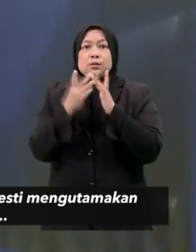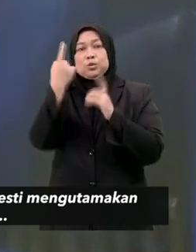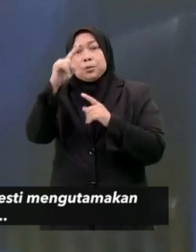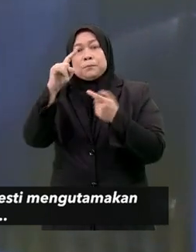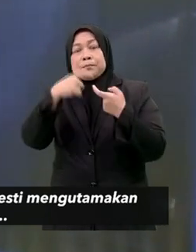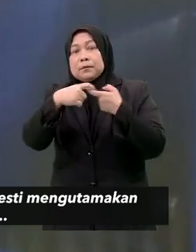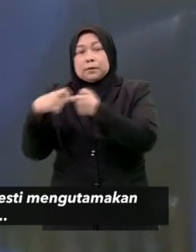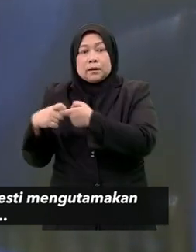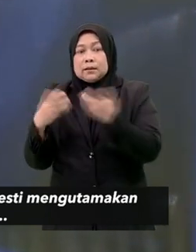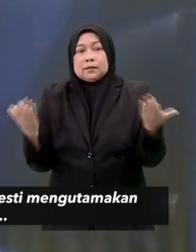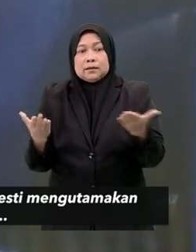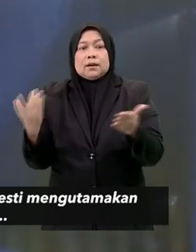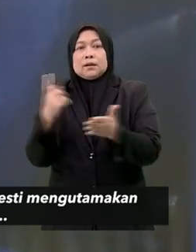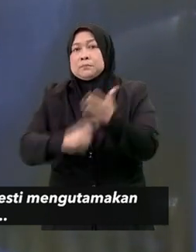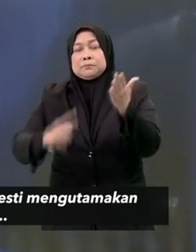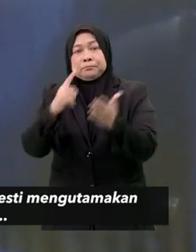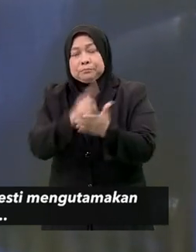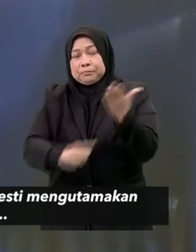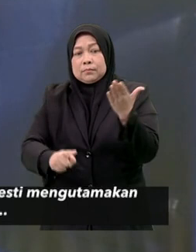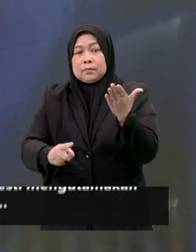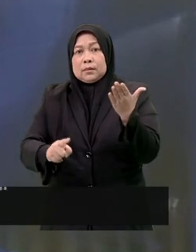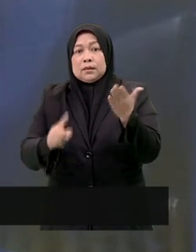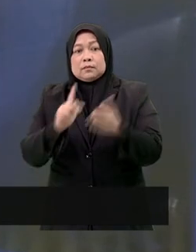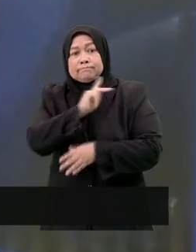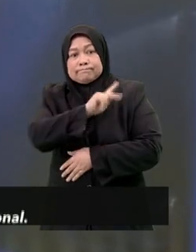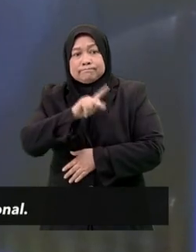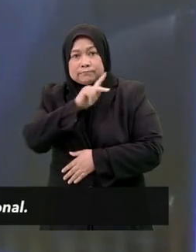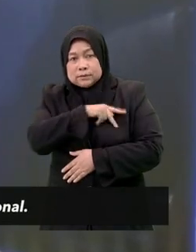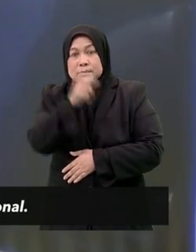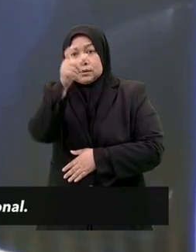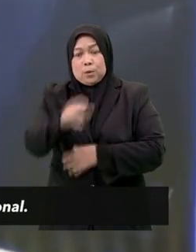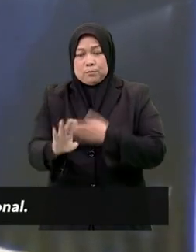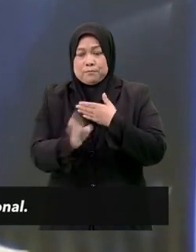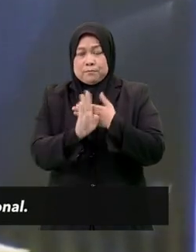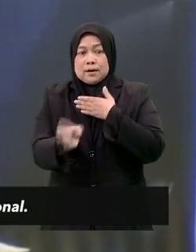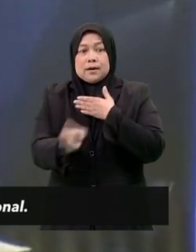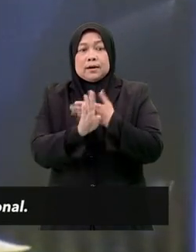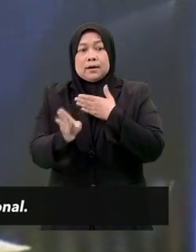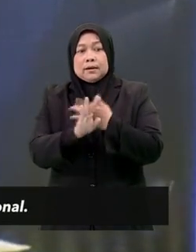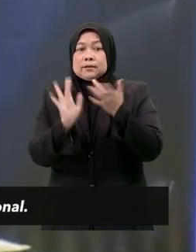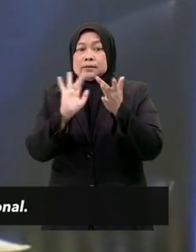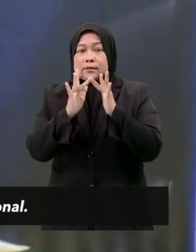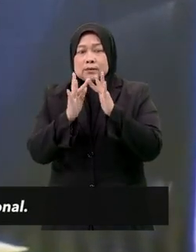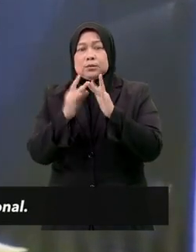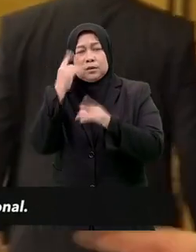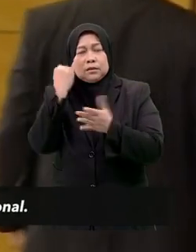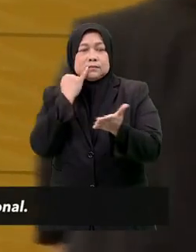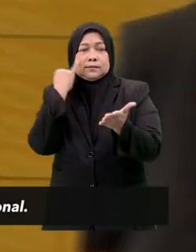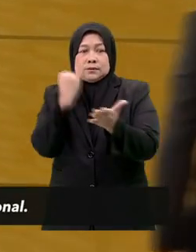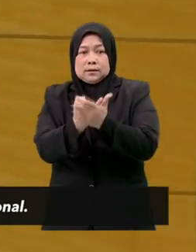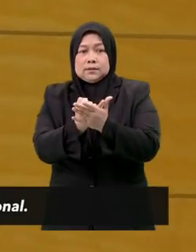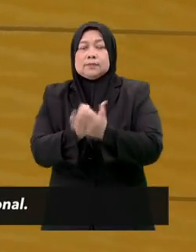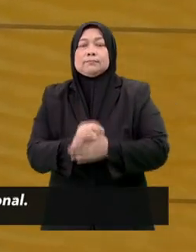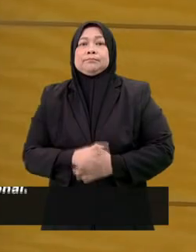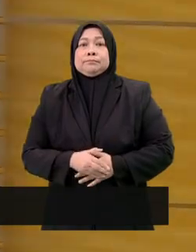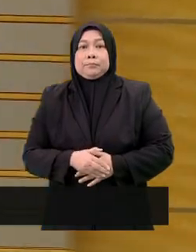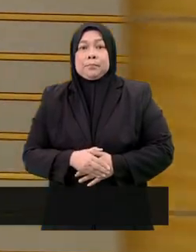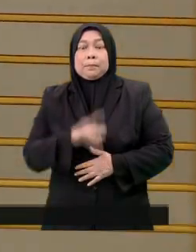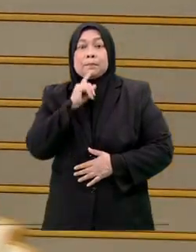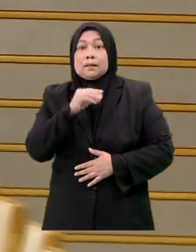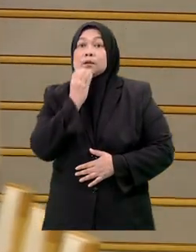terrorism trafficking in persons and various cyber and transnational crimes Anwar